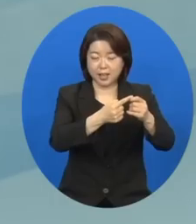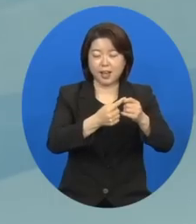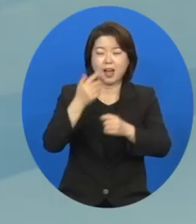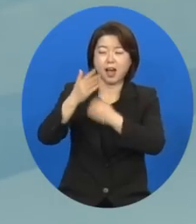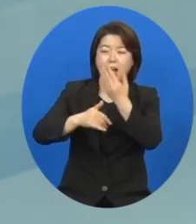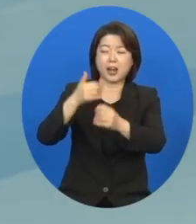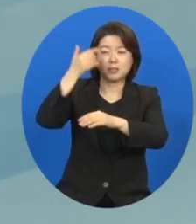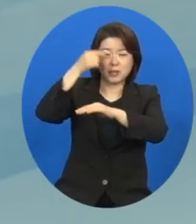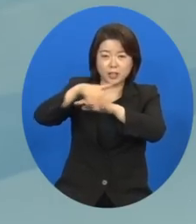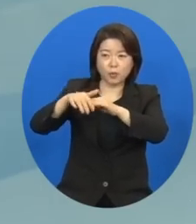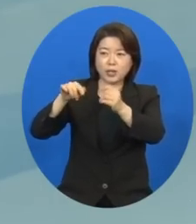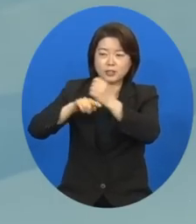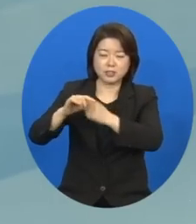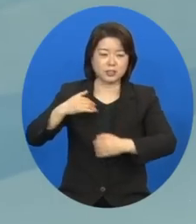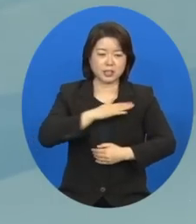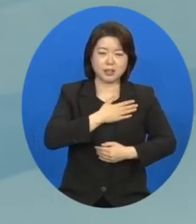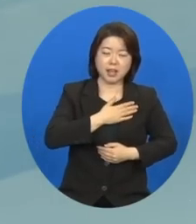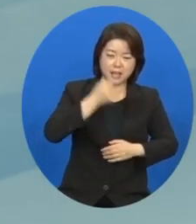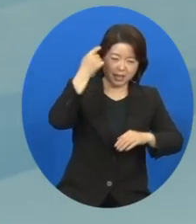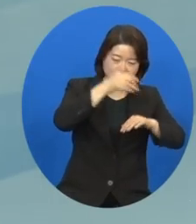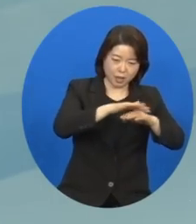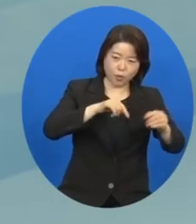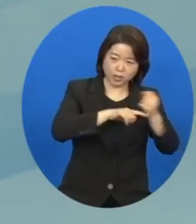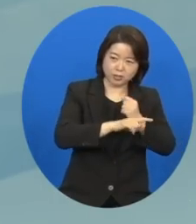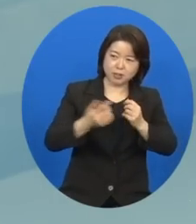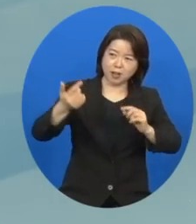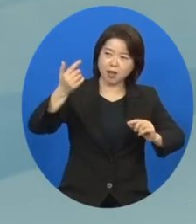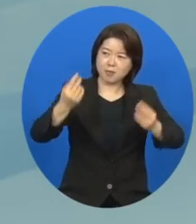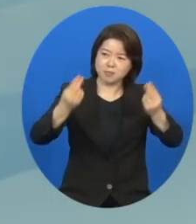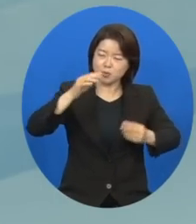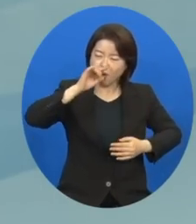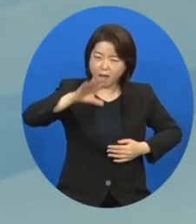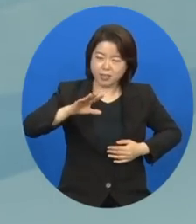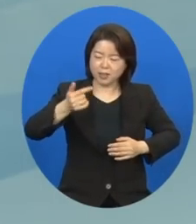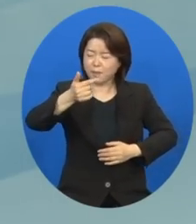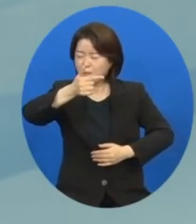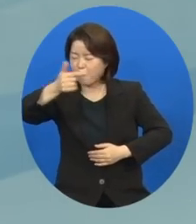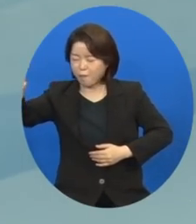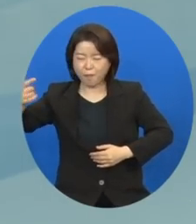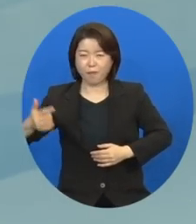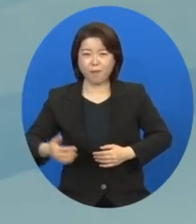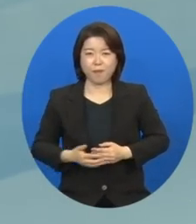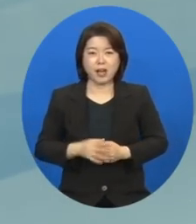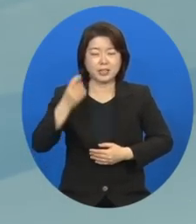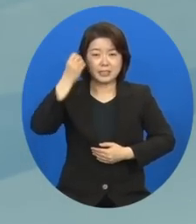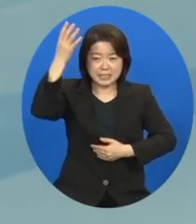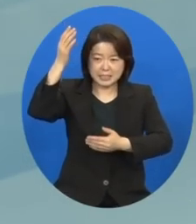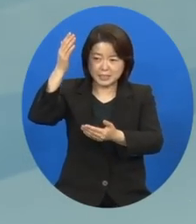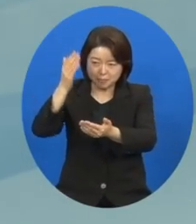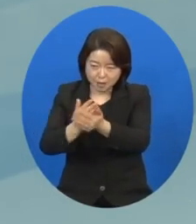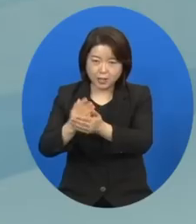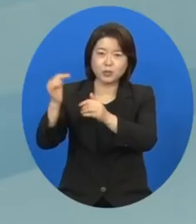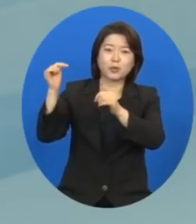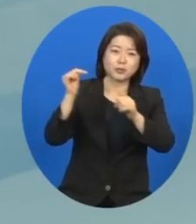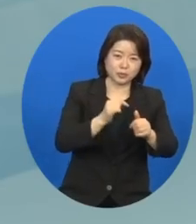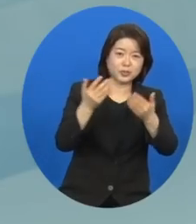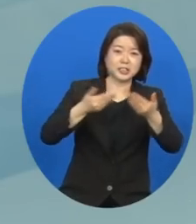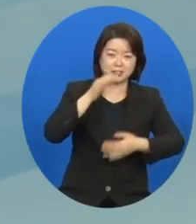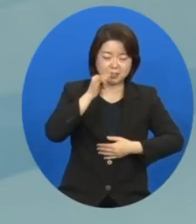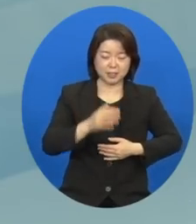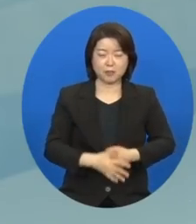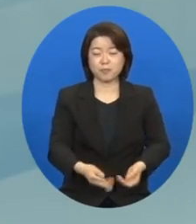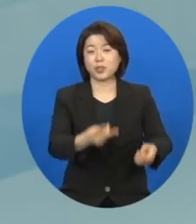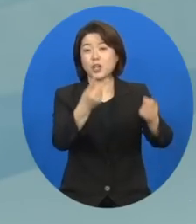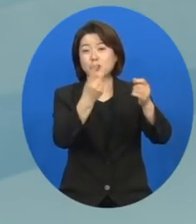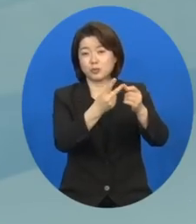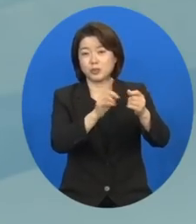뜻은 우리의 계획과 생각보다 비교할 수 없이 크다는 것을 잊지 않도록 하기 위해 주신 것입니다. 두